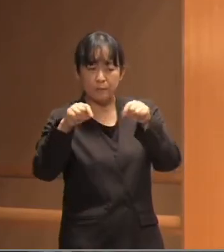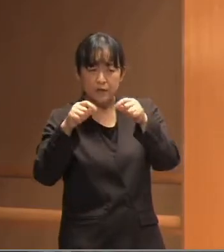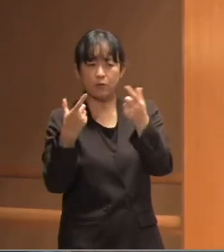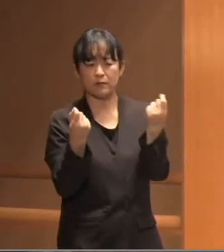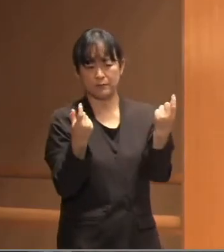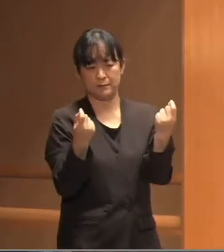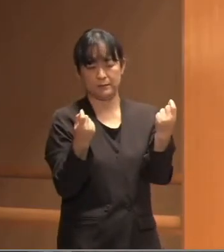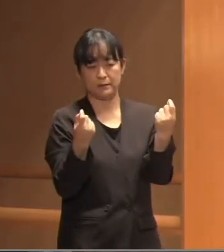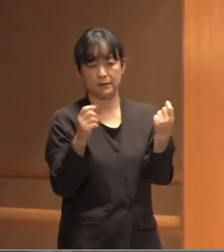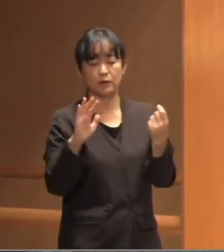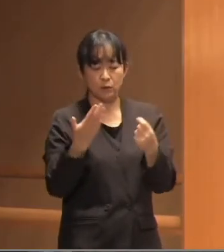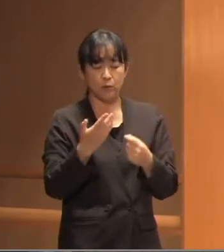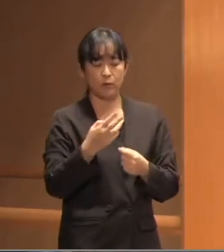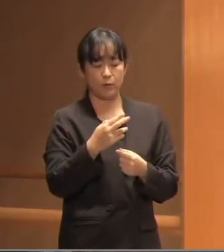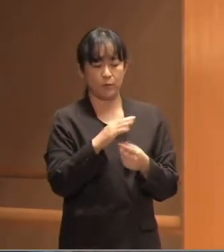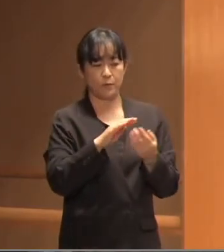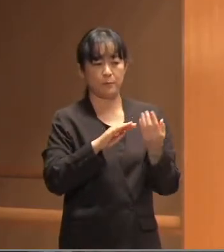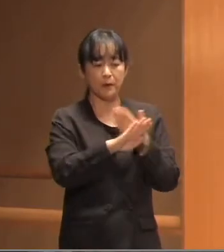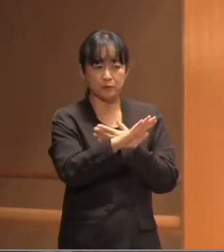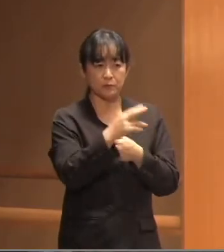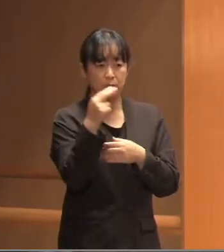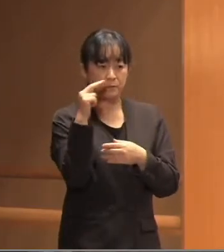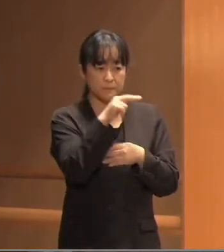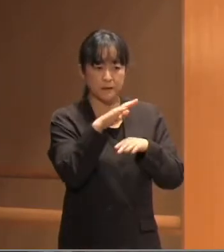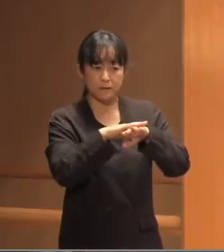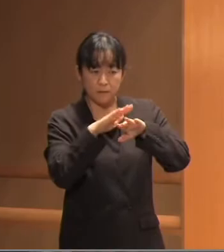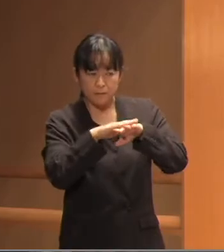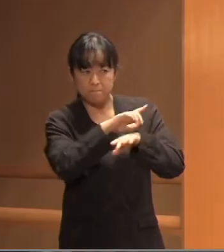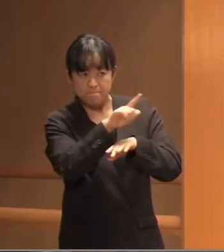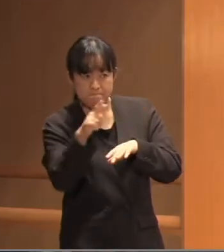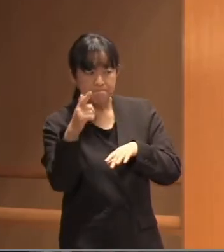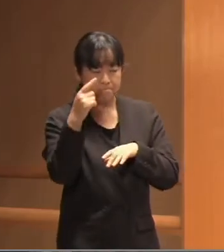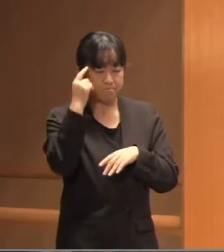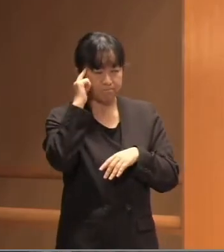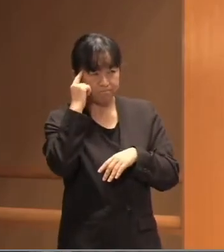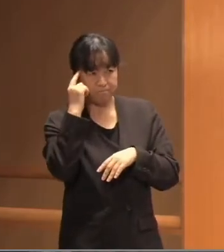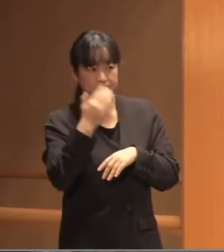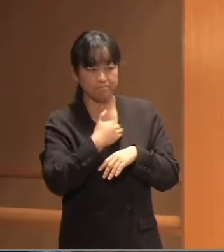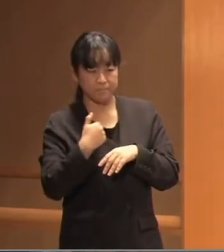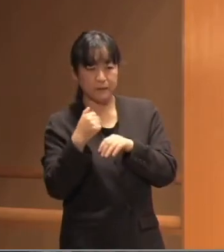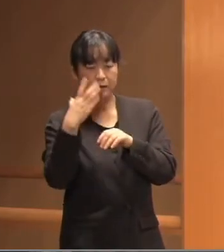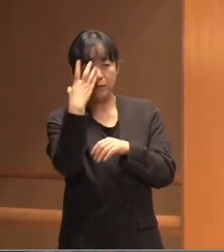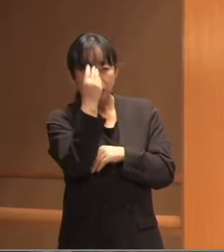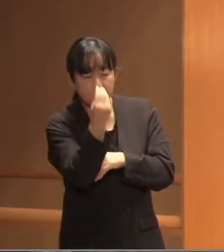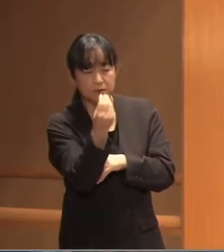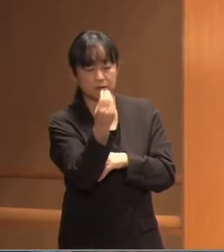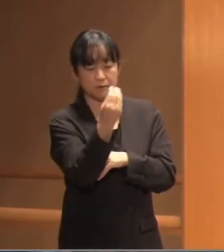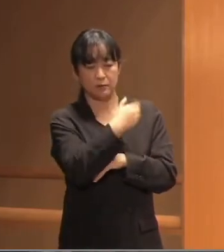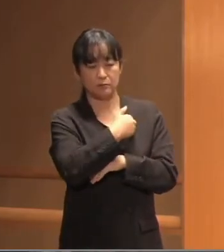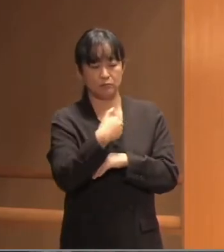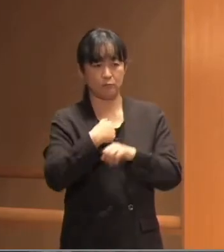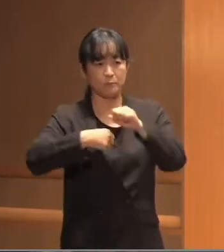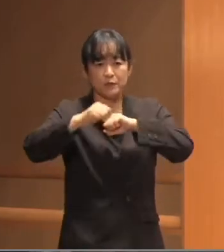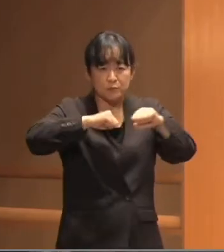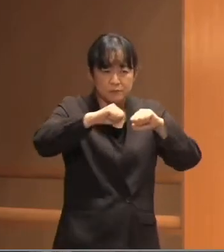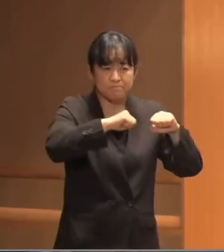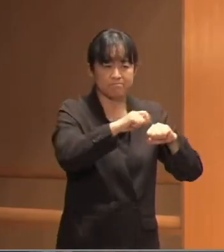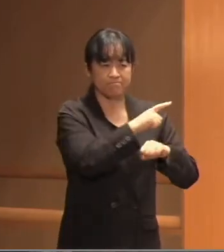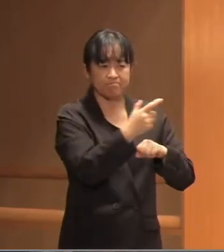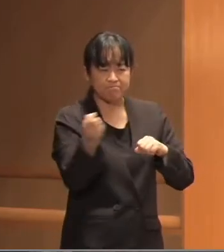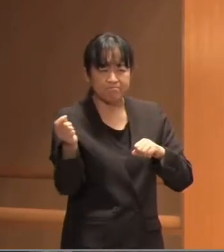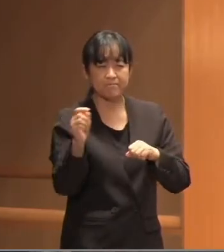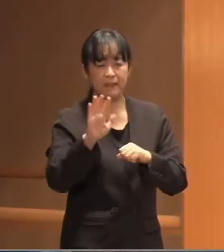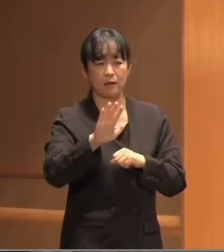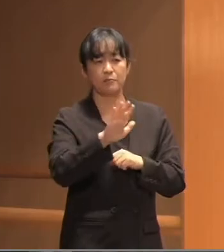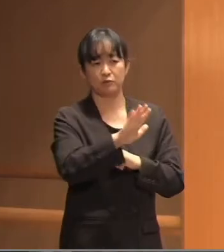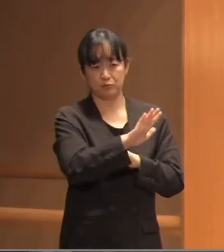点からものづくりに関する興味深い取り組みを伺うことができますようで、私自